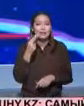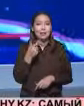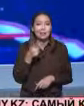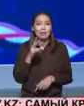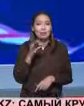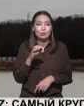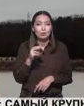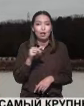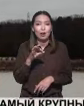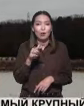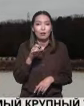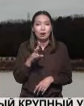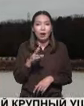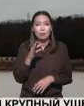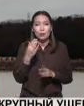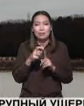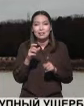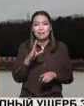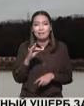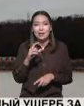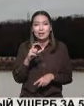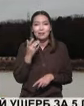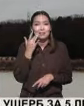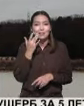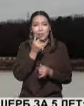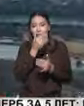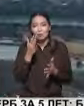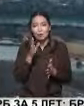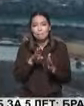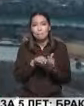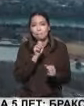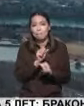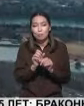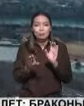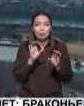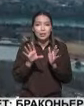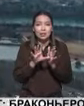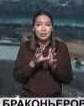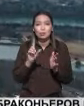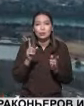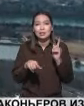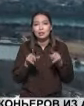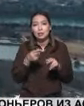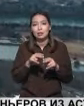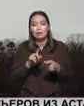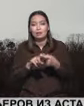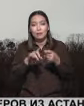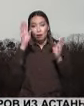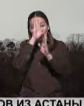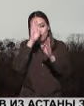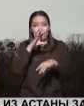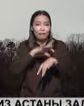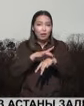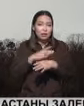Чао Ган. По его словам, ВЕЭ не всегда может бесперебойно поставлять энергию на рынок, поскольку иногда это зависит от природных